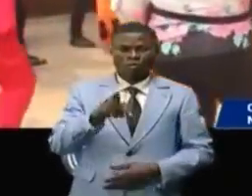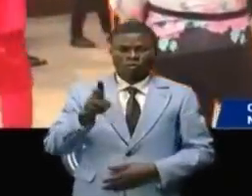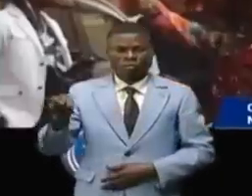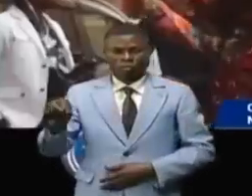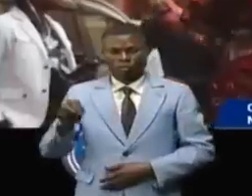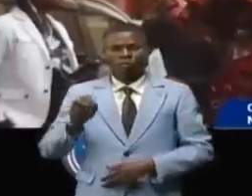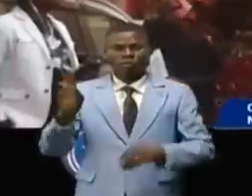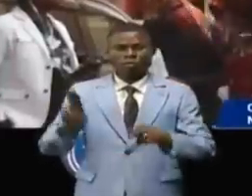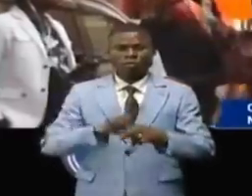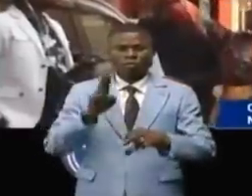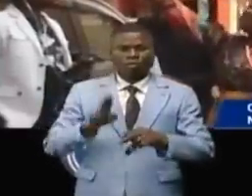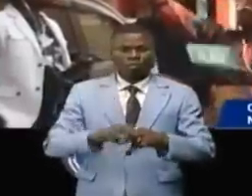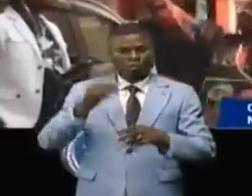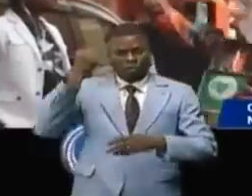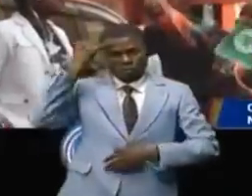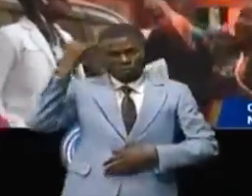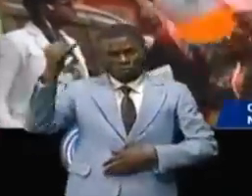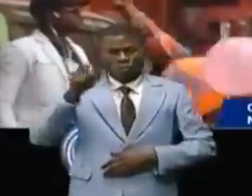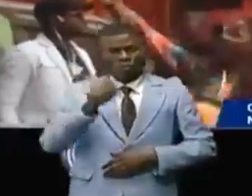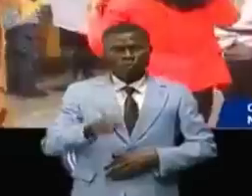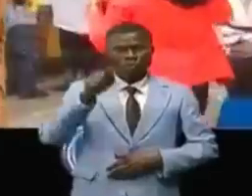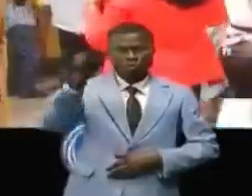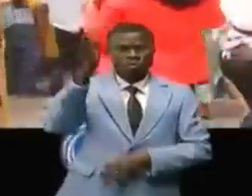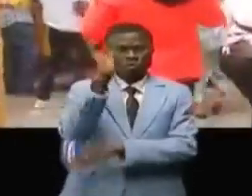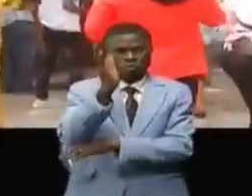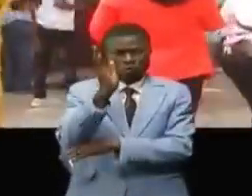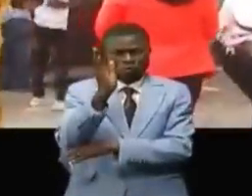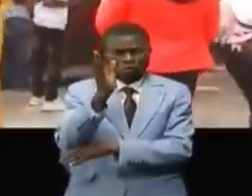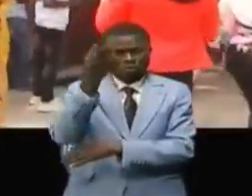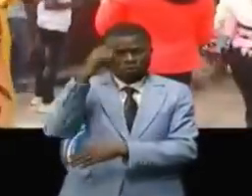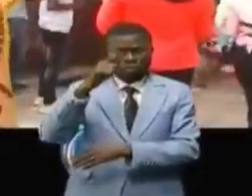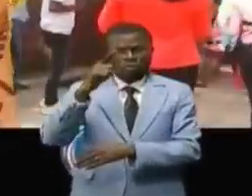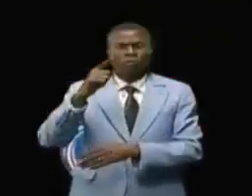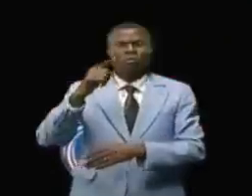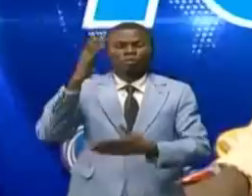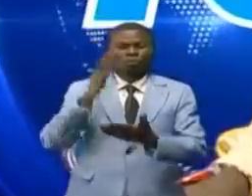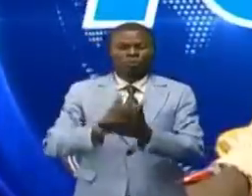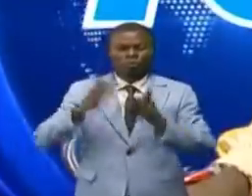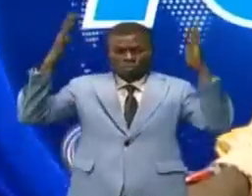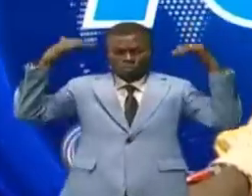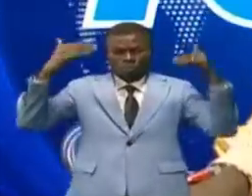neuve de l'initiative un milliard d'arbres pour le climat